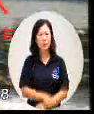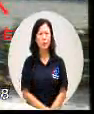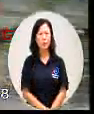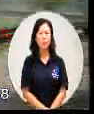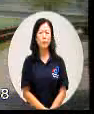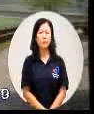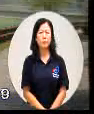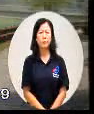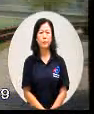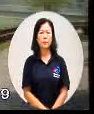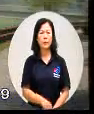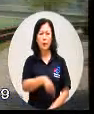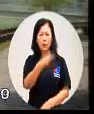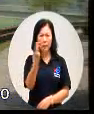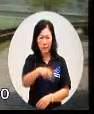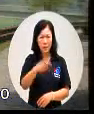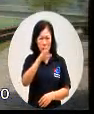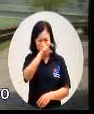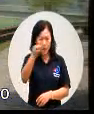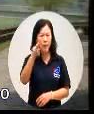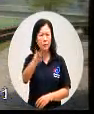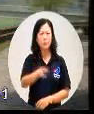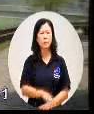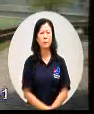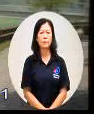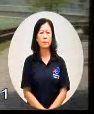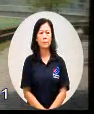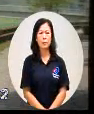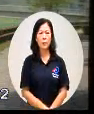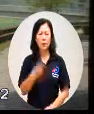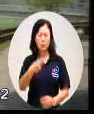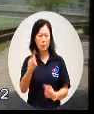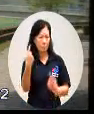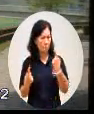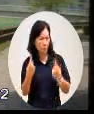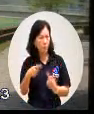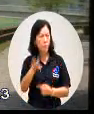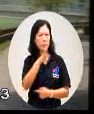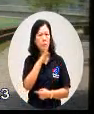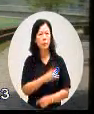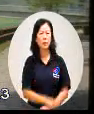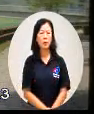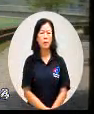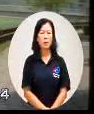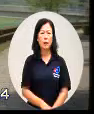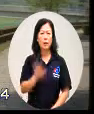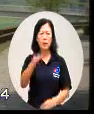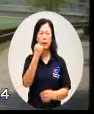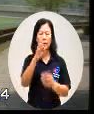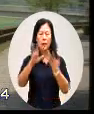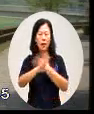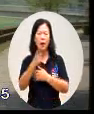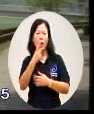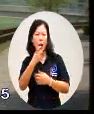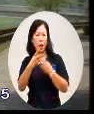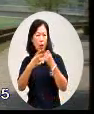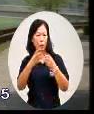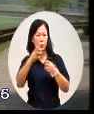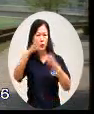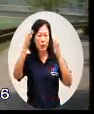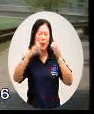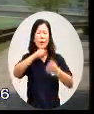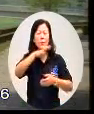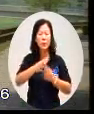就要看，在这个，我们可以比照翠屏里的有一个这边左边